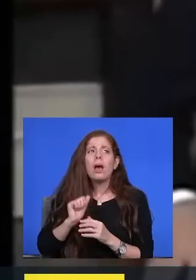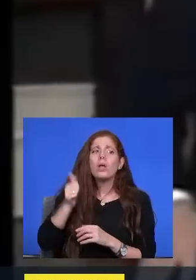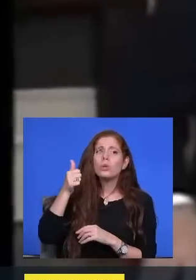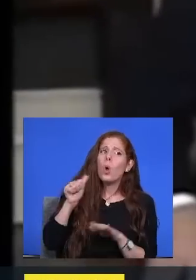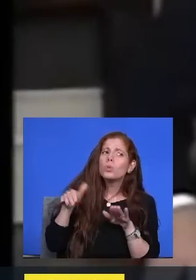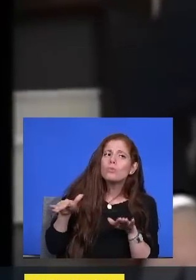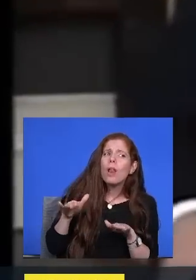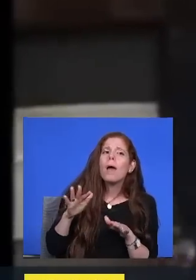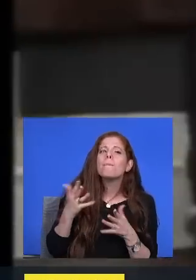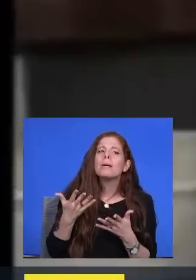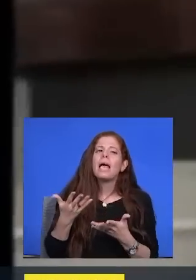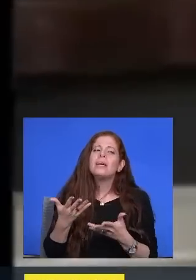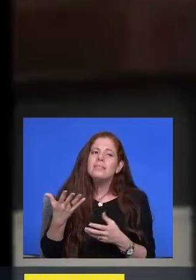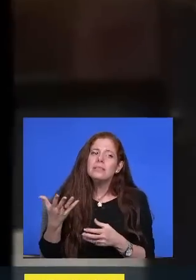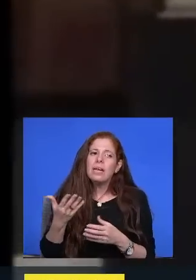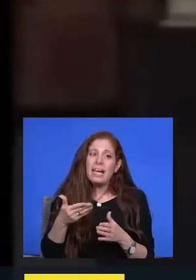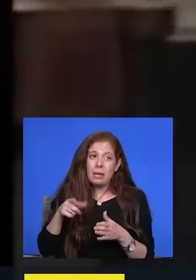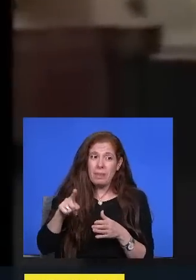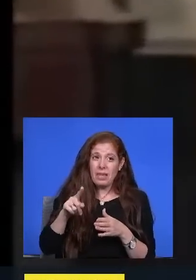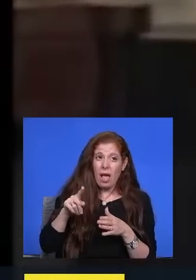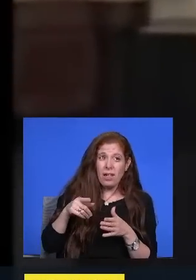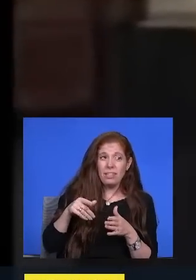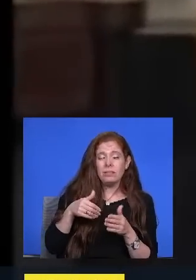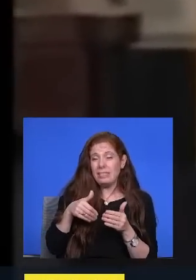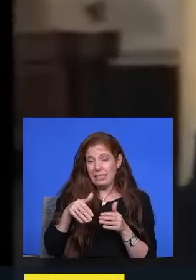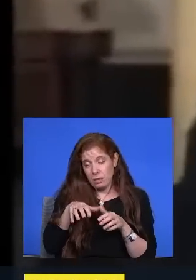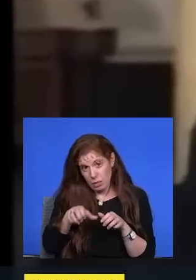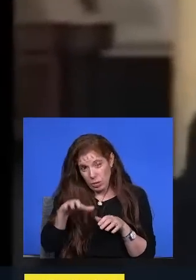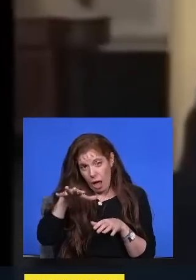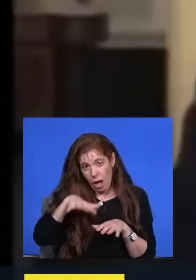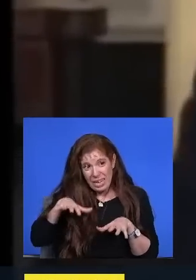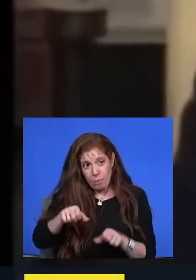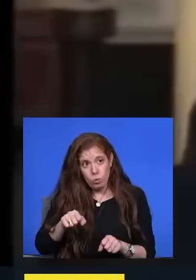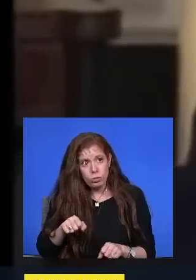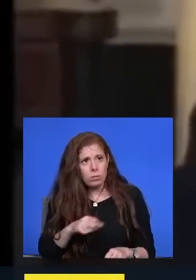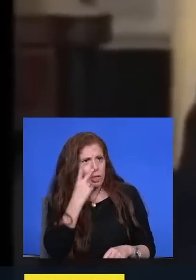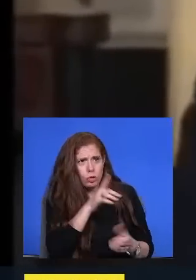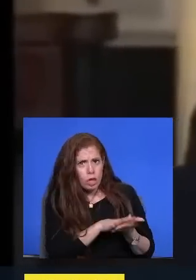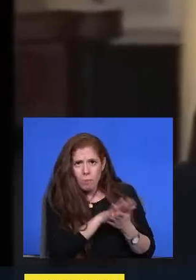your occupation troops out of the Golan Heights and Lebanon? Well, you didn't waste any time.